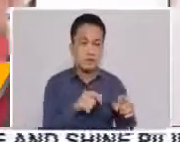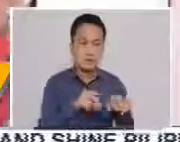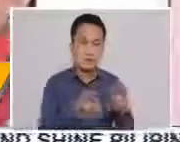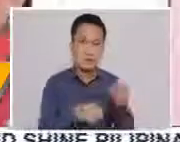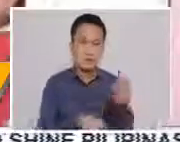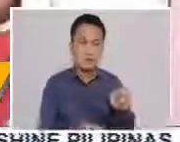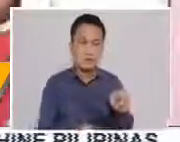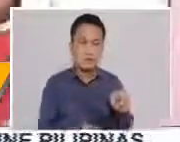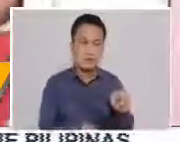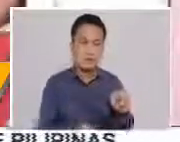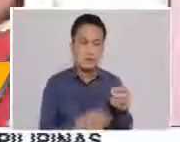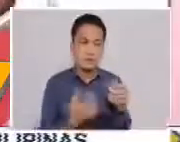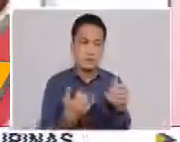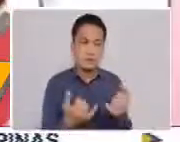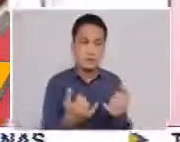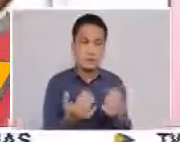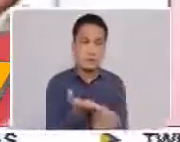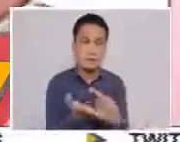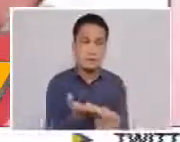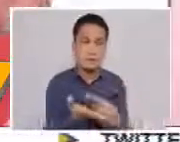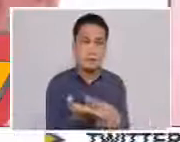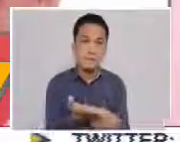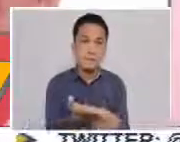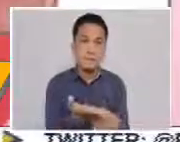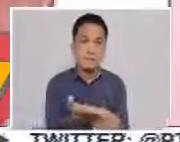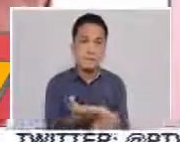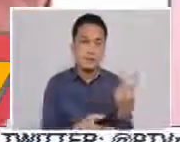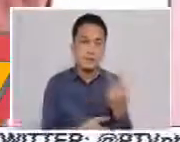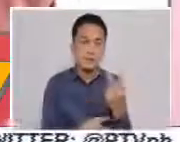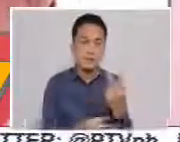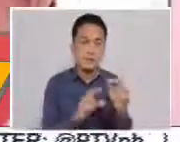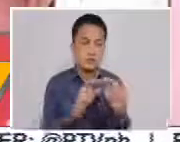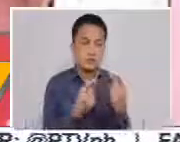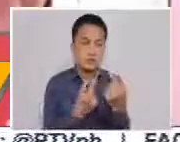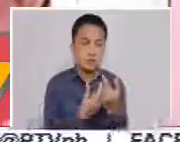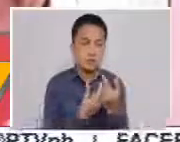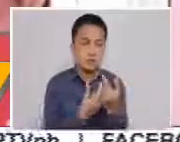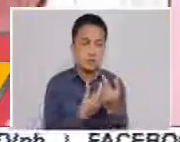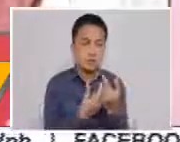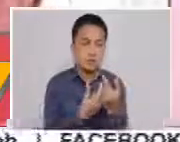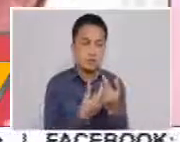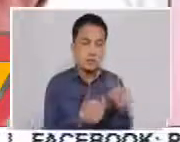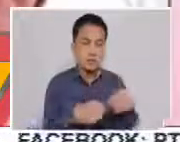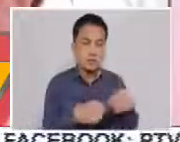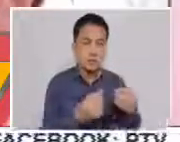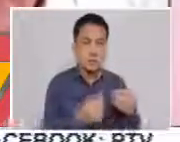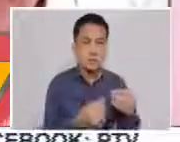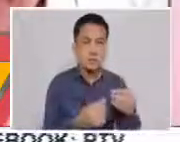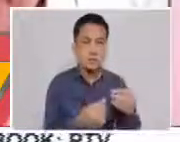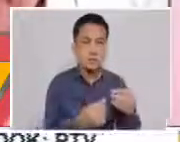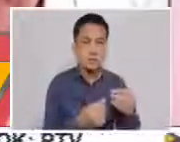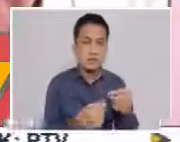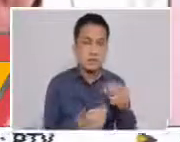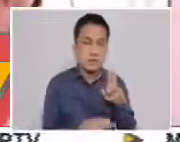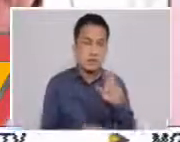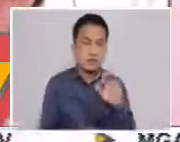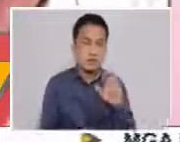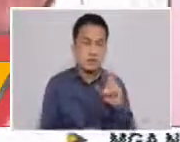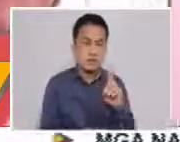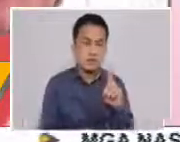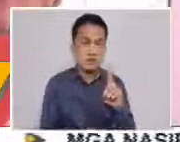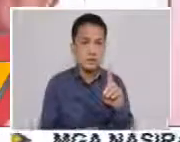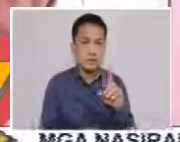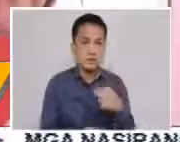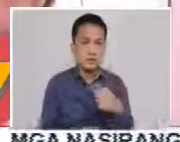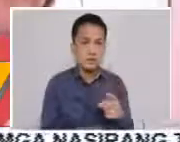Yung mga protocol po kasi ng testing, pinag-uusapan po nung SMC group na siya po ang may control po sa auto sweep